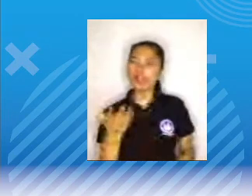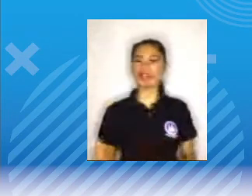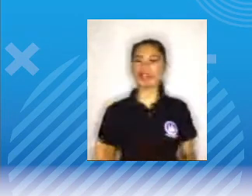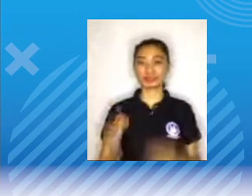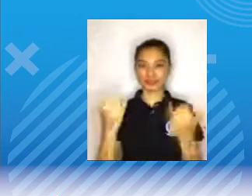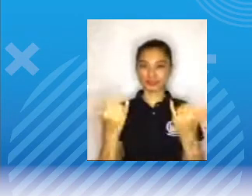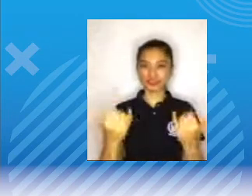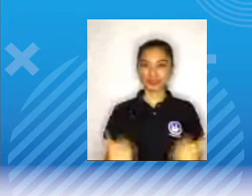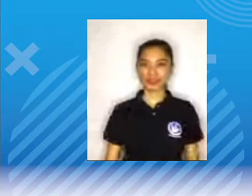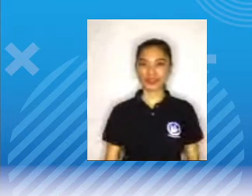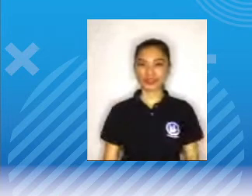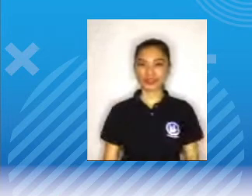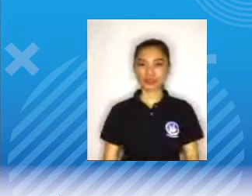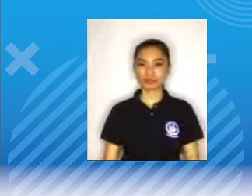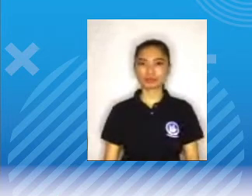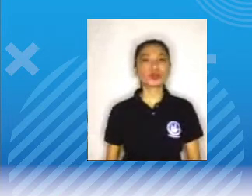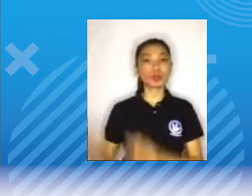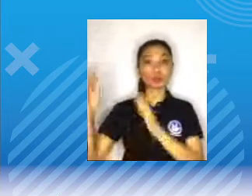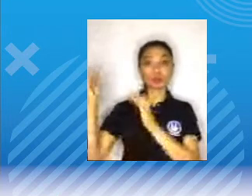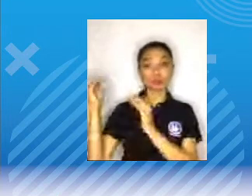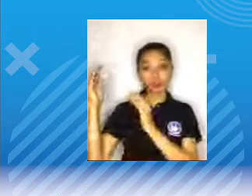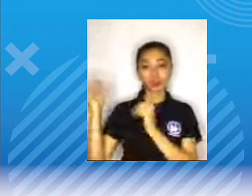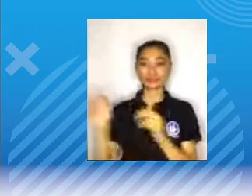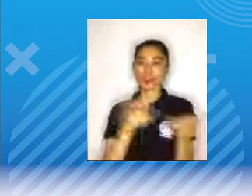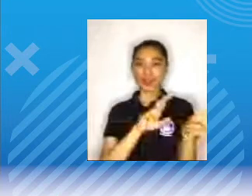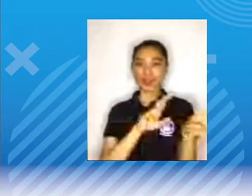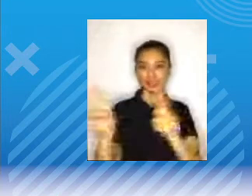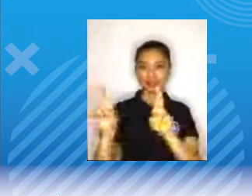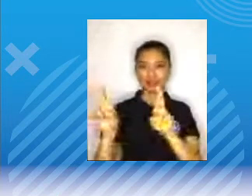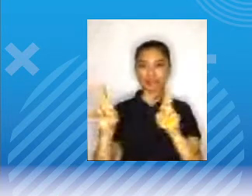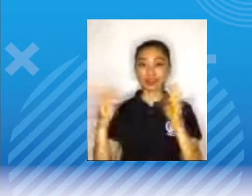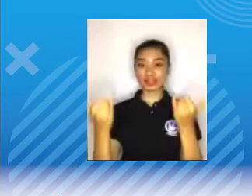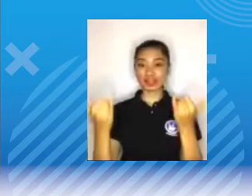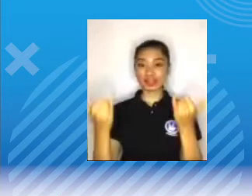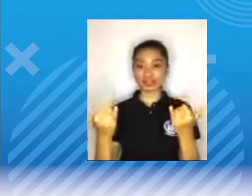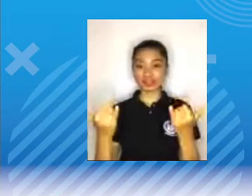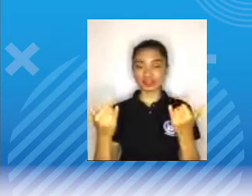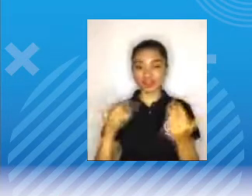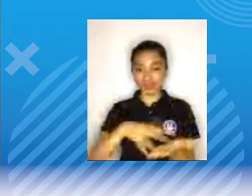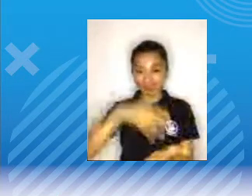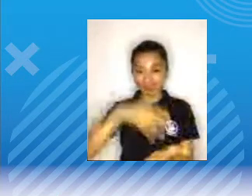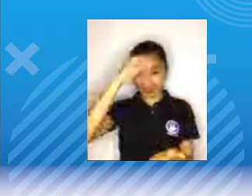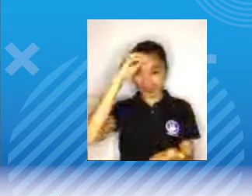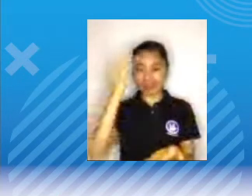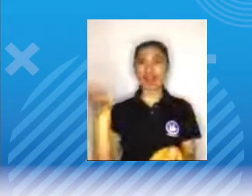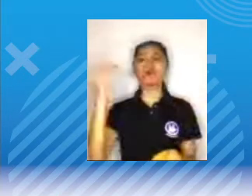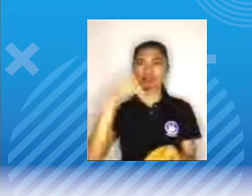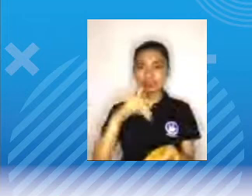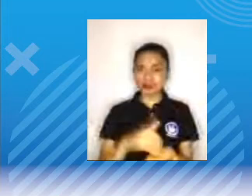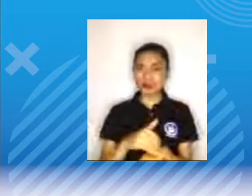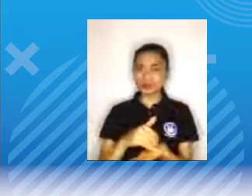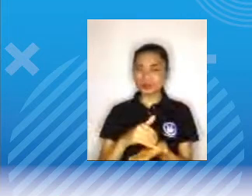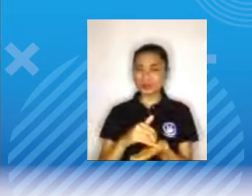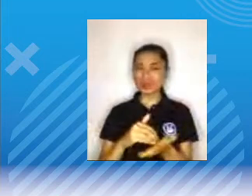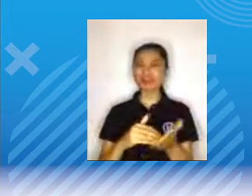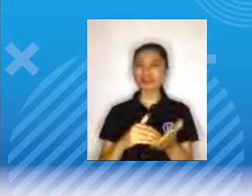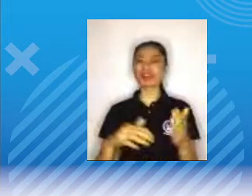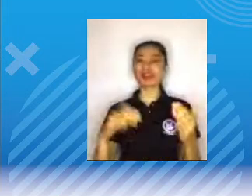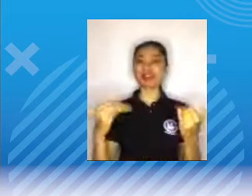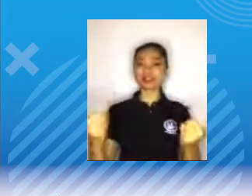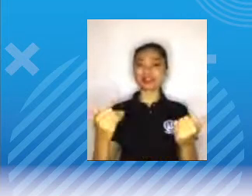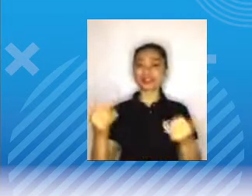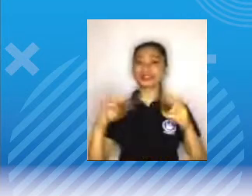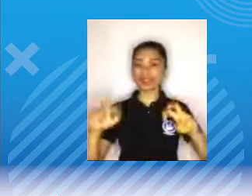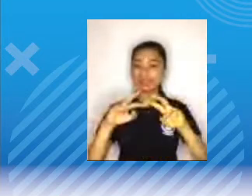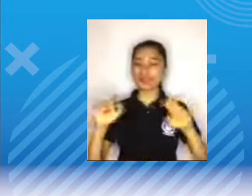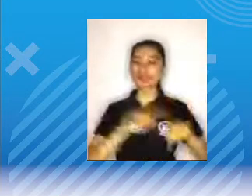na po tayo para matuto po uli sa isa pang episode ng Research O Clock. Yan. So, ayun po, para